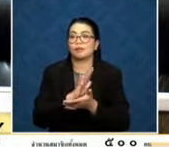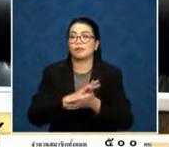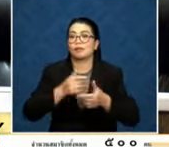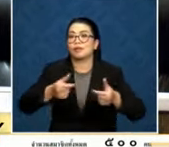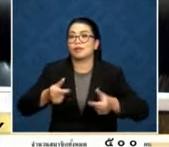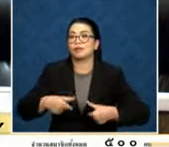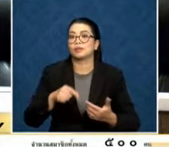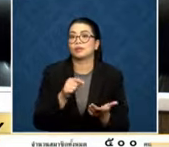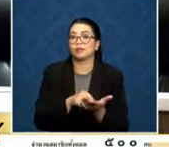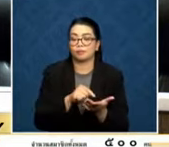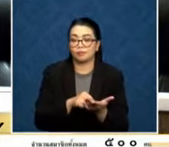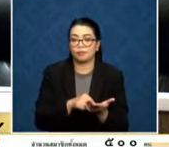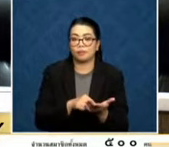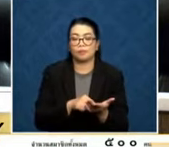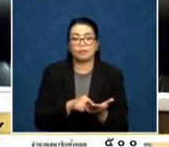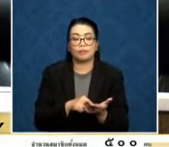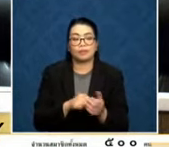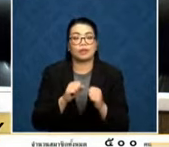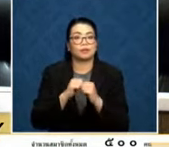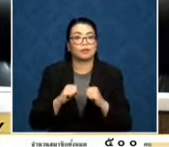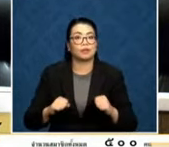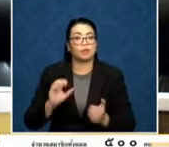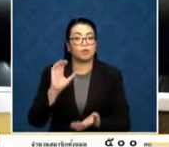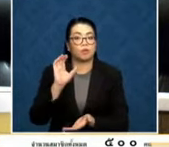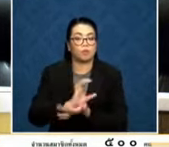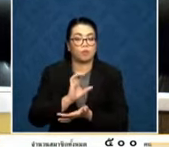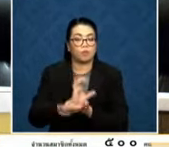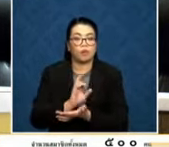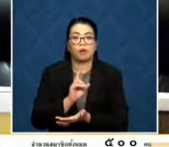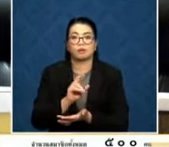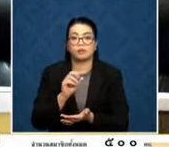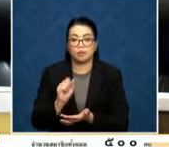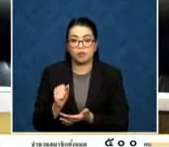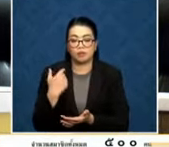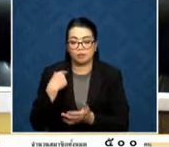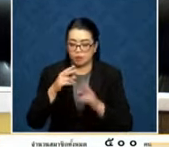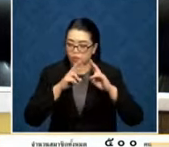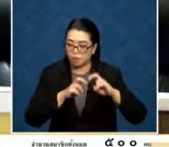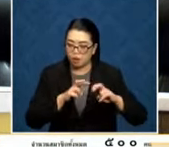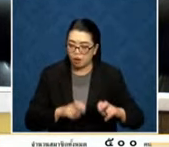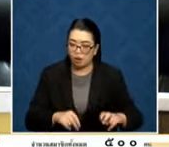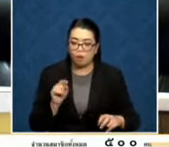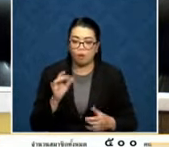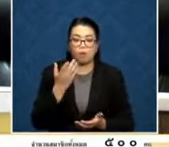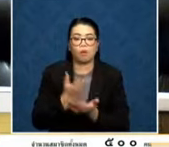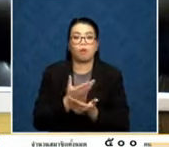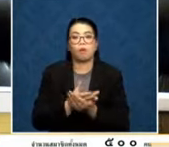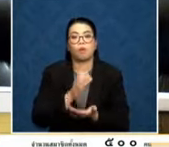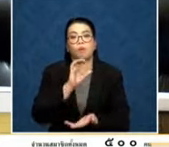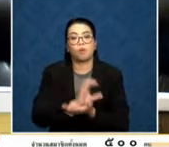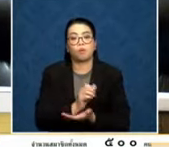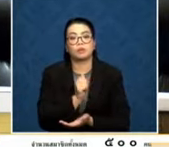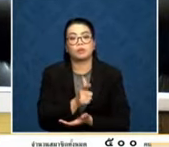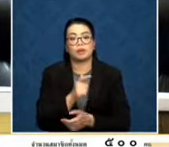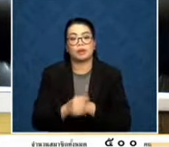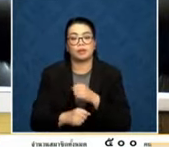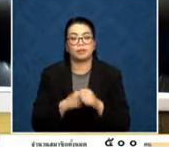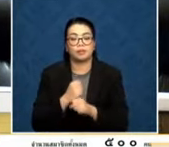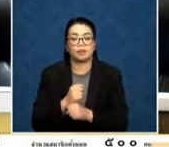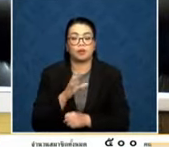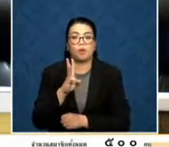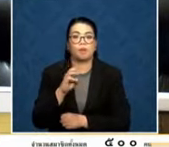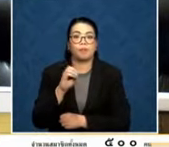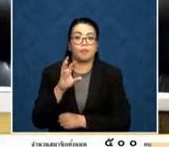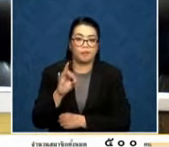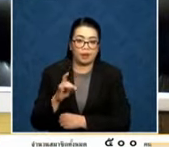ของทางเอ่อสำนักงบรัฐสภาเราเนี่ยนะครับได้มีการวิเคราะห์เ่องบประมาณรายจ่ายประจำปี 68